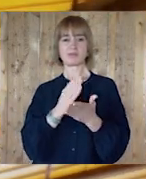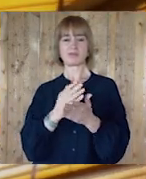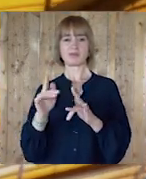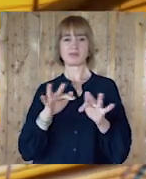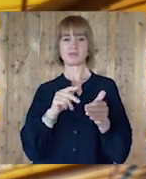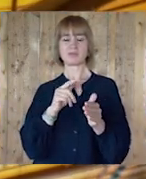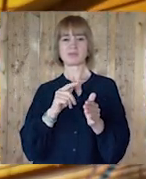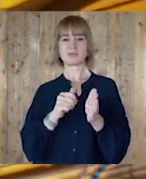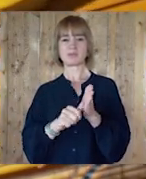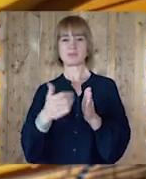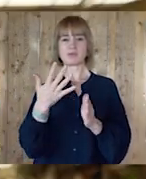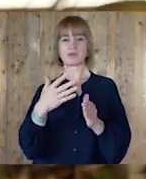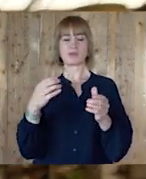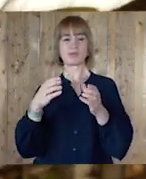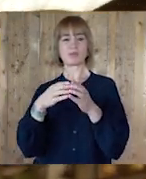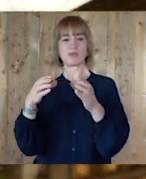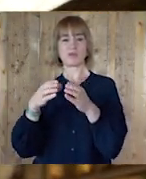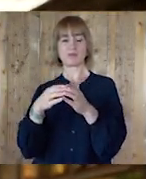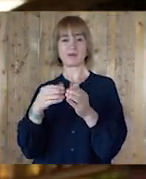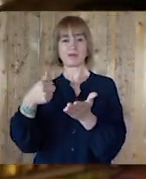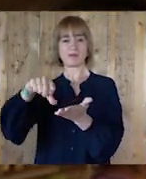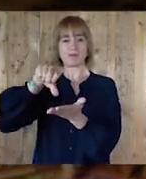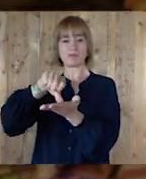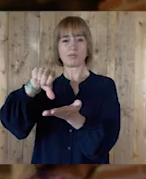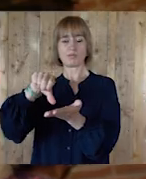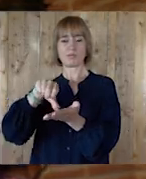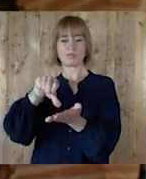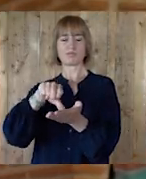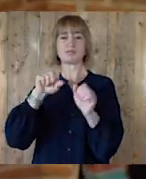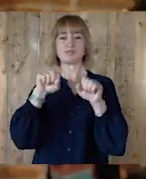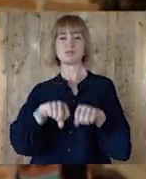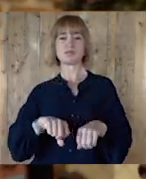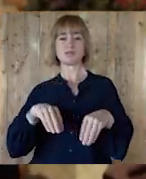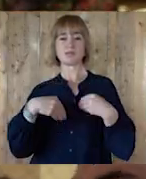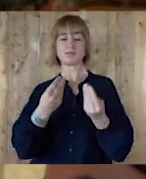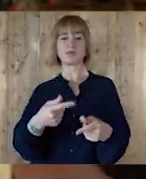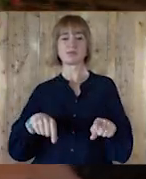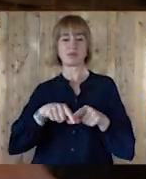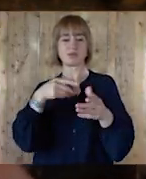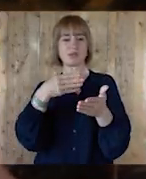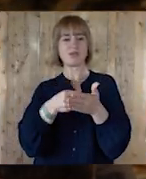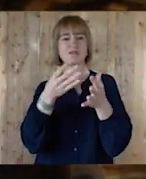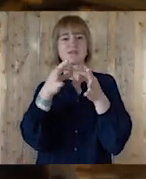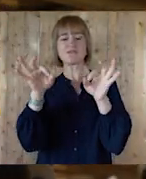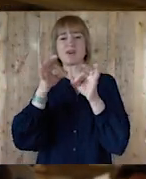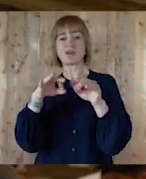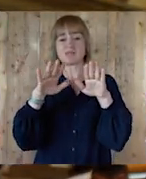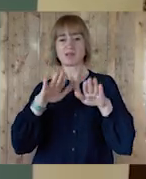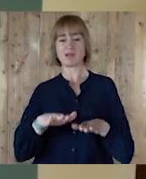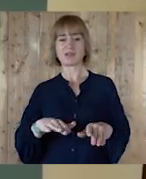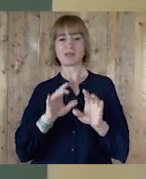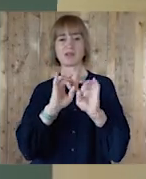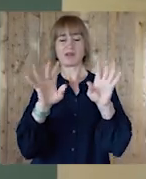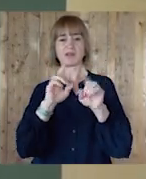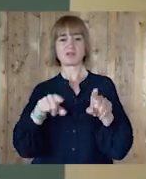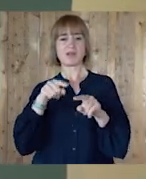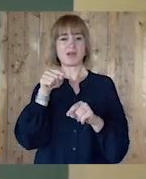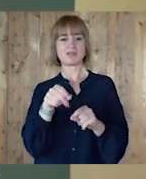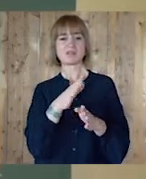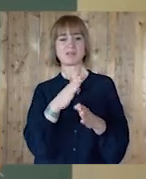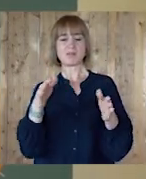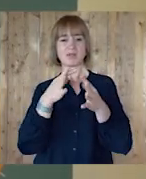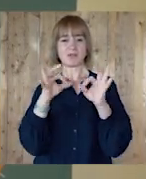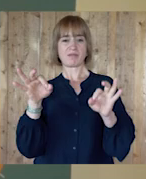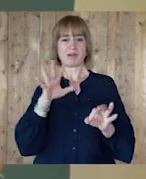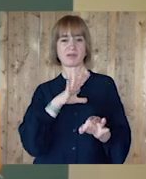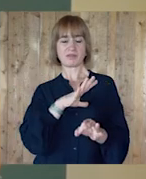ღონისძიება ფორუმის სახით. Ეს ღონისძიება 65-ზე მეტ დასაქმებელს აძლევდა შესაძლებლობას, რომ წარედგინა ვაკანსიები